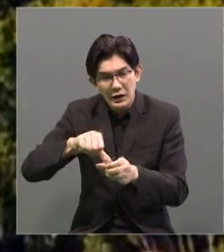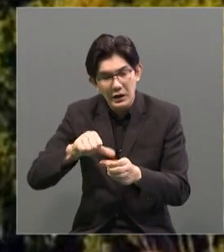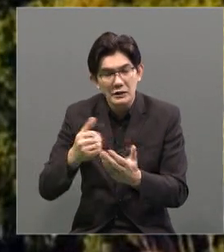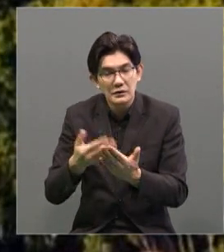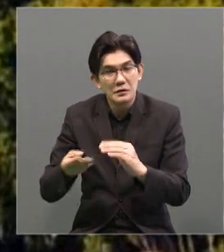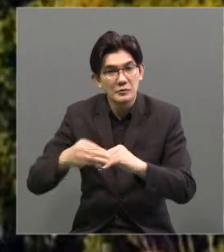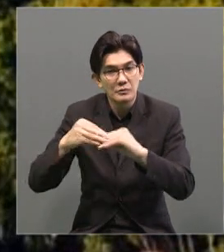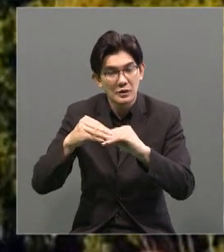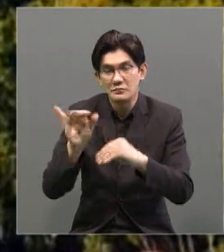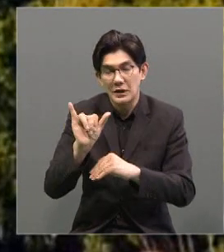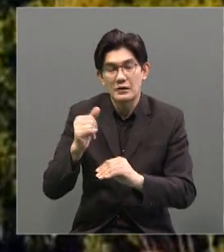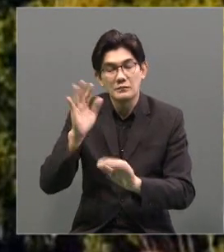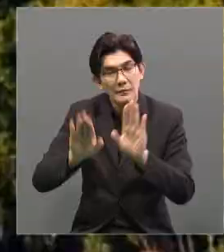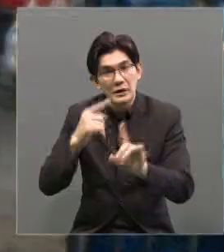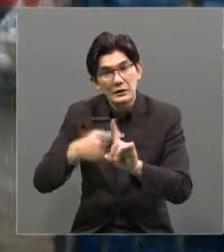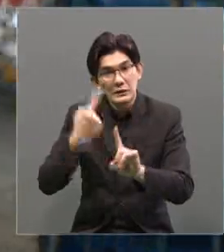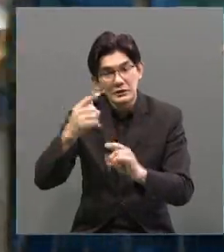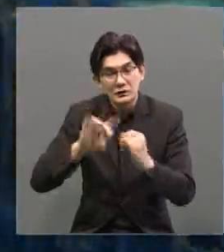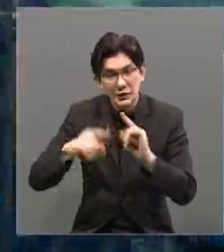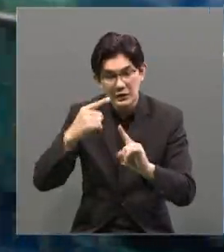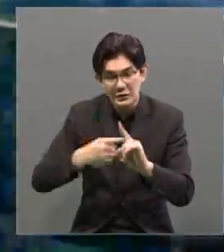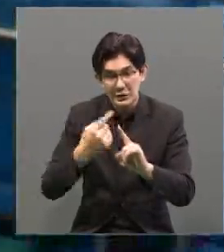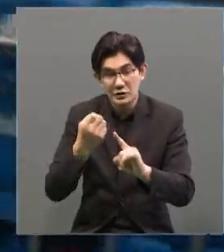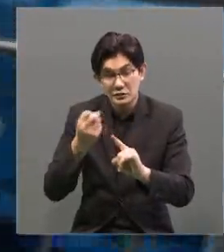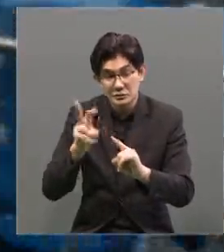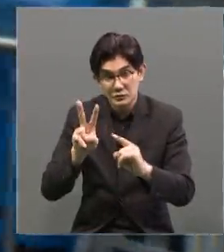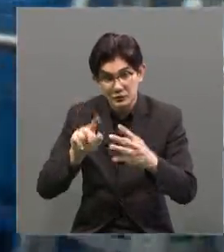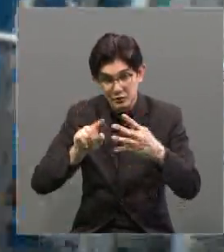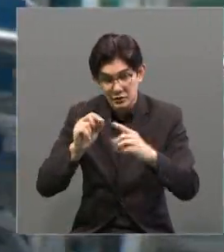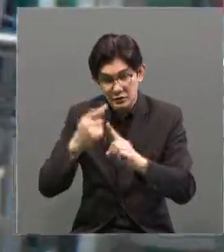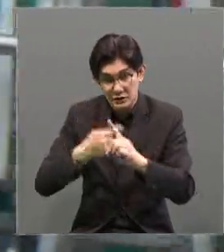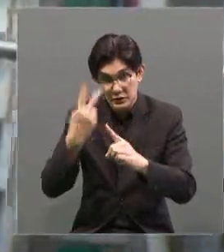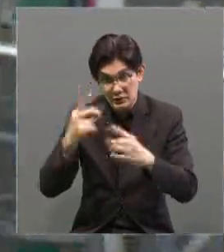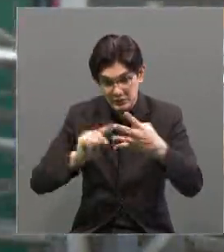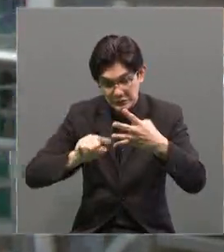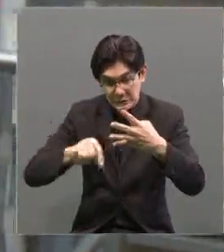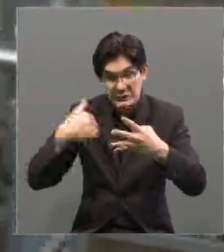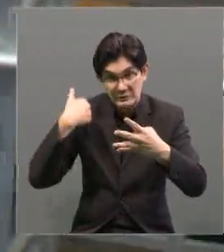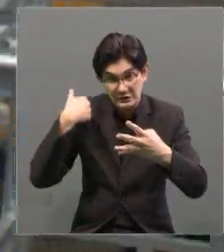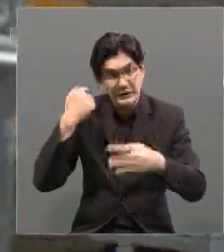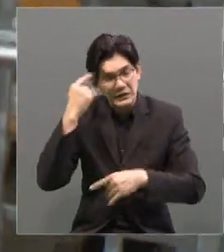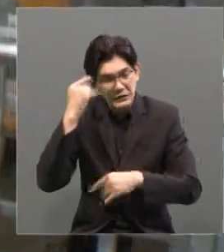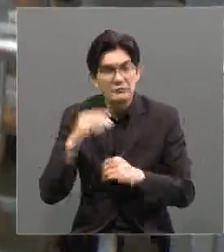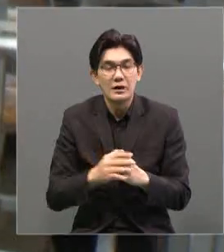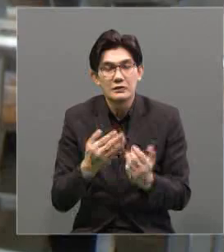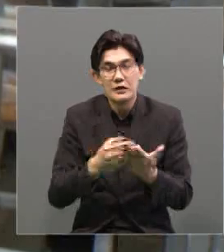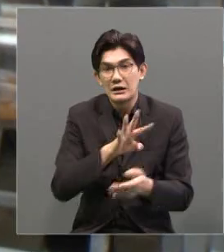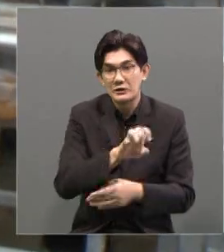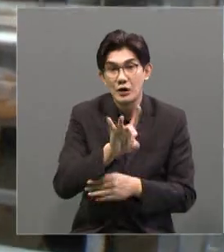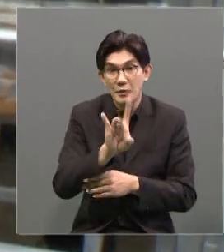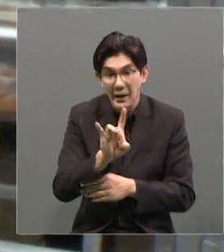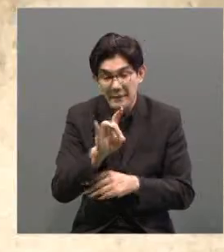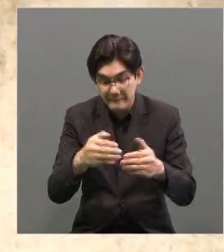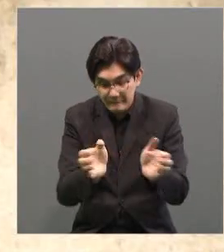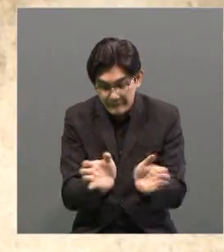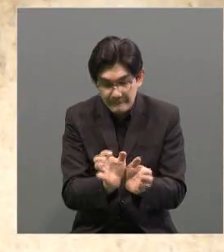ต่อไปอีก1เดือนด้วยค่ะจนถึงสิ้นเดือนกุมภาพันธ์นี้นะคะจากเดิมที่จะสิ้นสุดการตรึงราคา408 บาทต่อถั